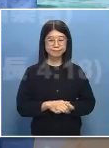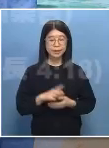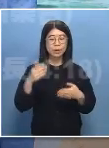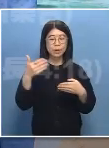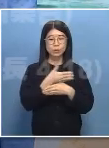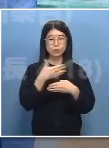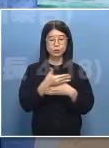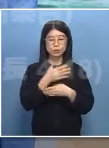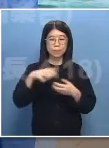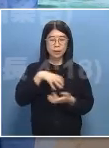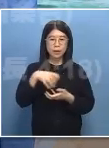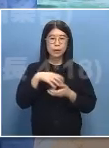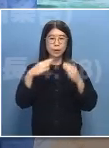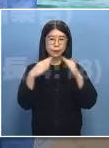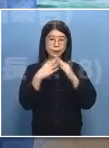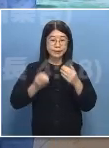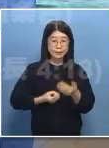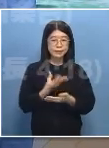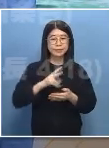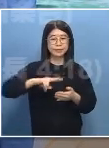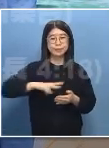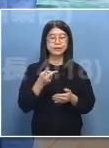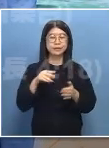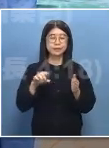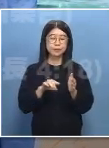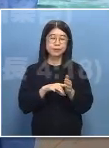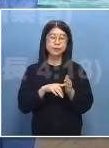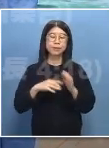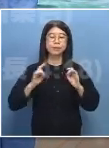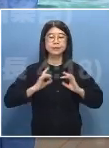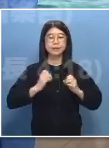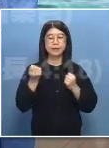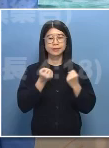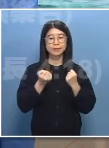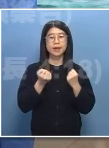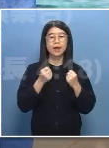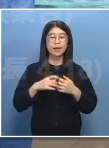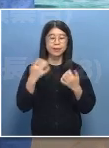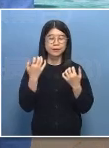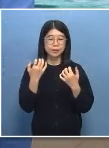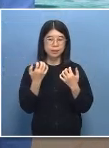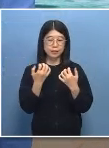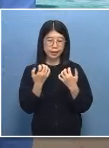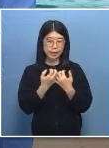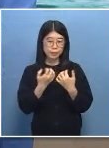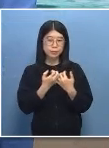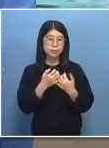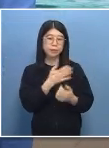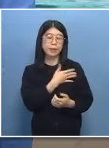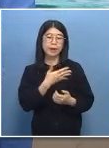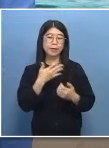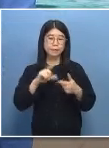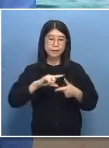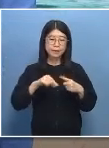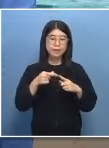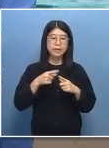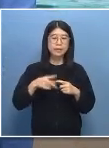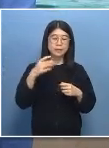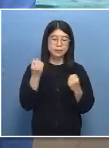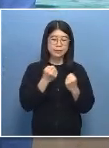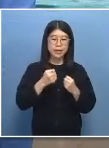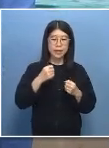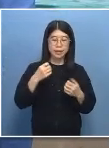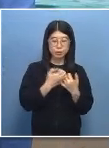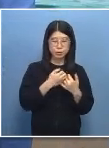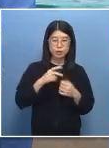運輸及物流局建議調整電動私家車牌費計算方法，由車嘅淨重量改為以馬力高低分